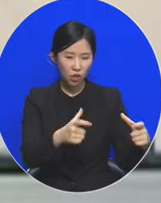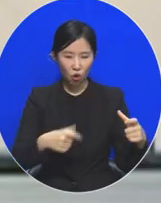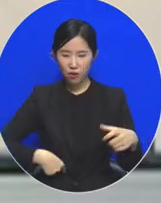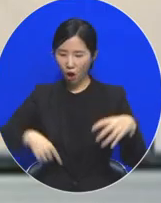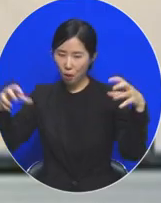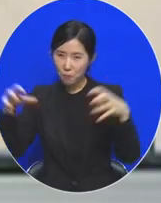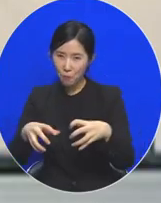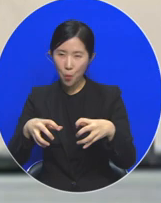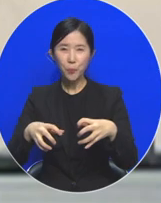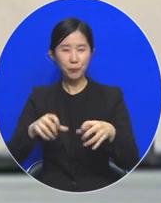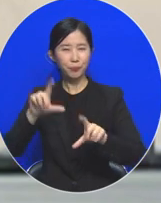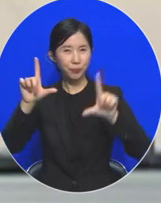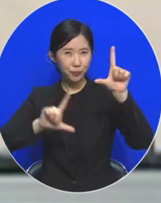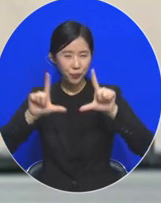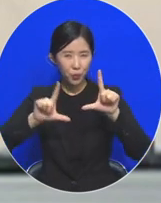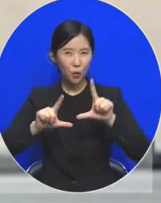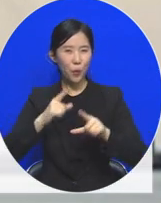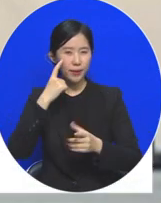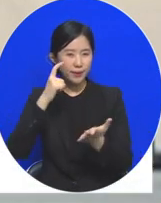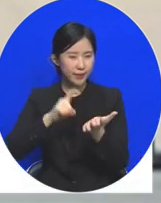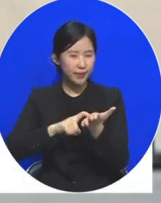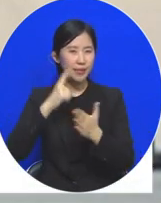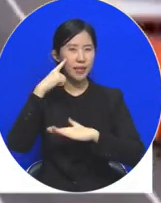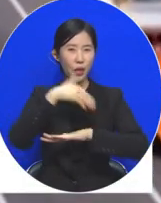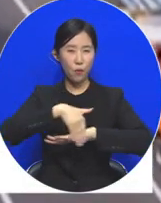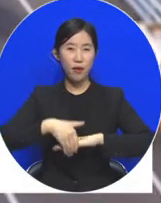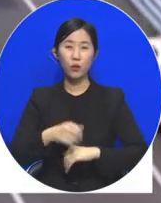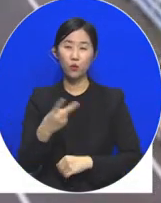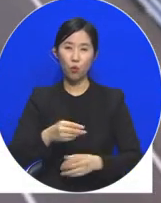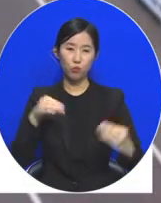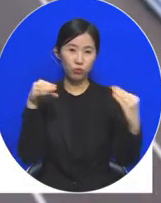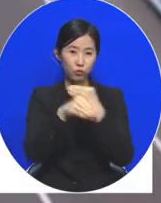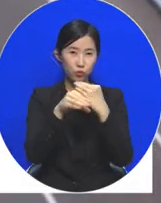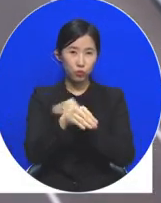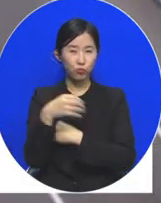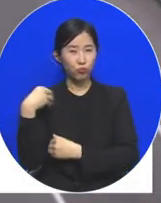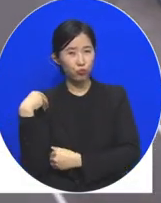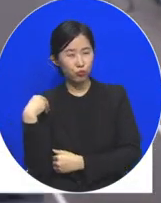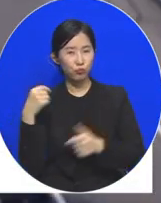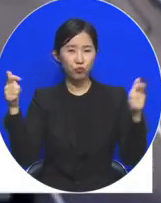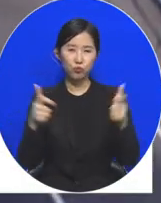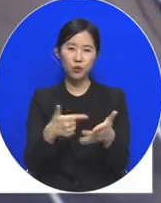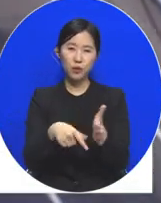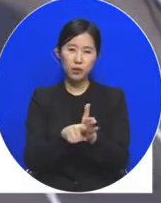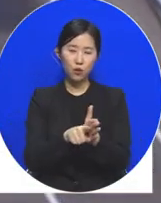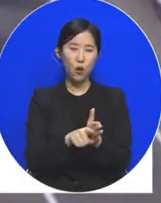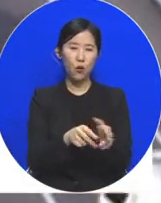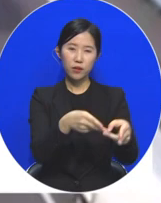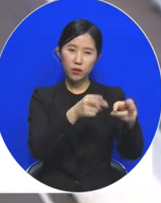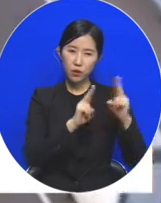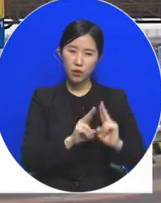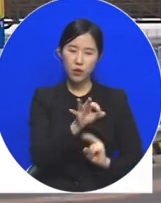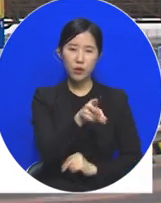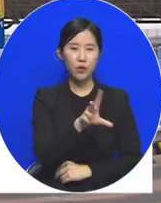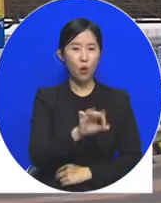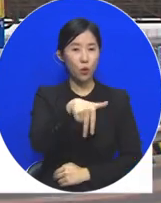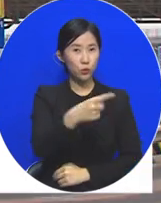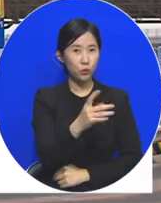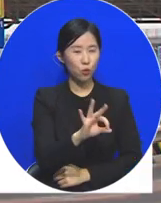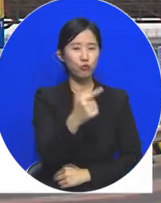한편 통행료 부담을 낮추기 위해 영종대교는 올해 10월부터 6600원에서 3,200원으로